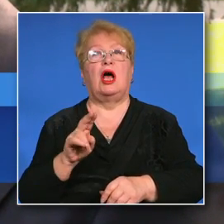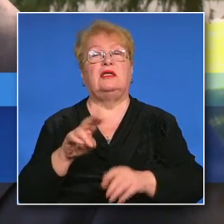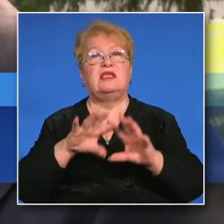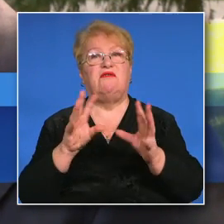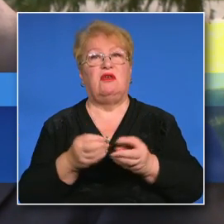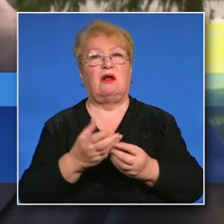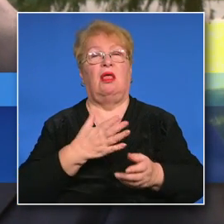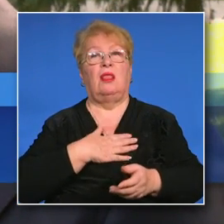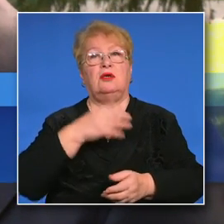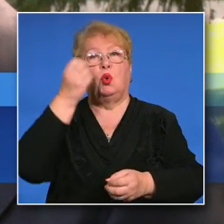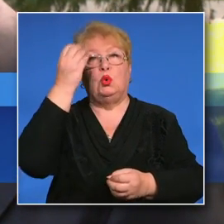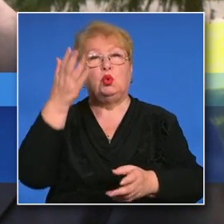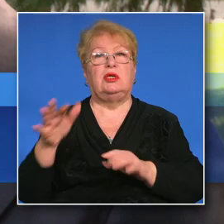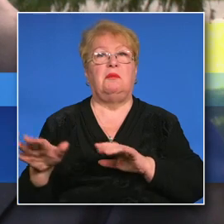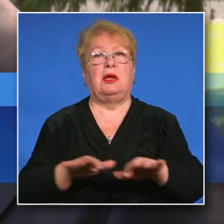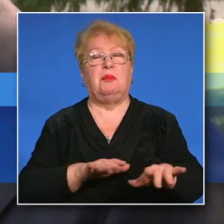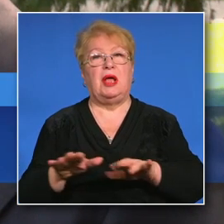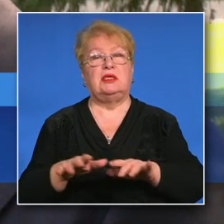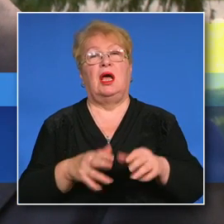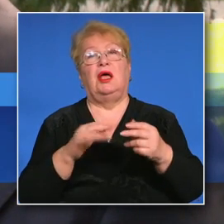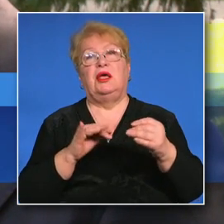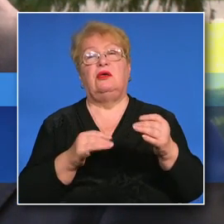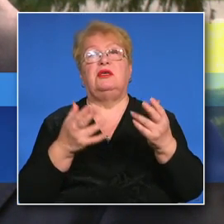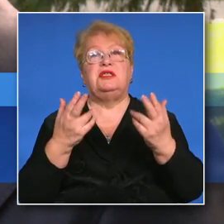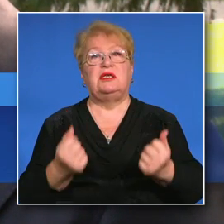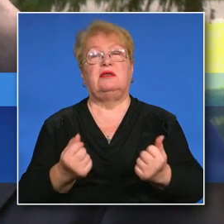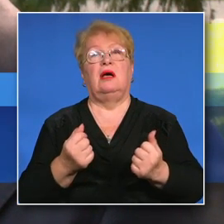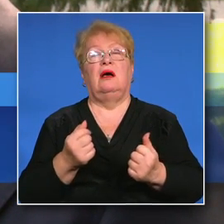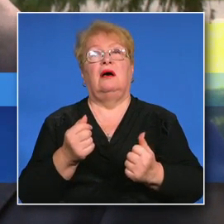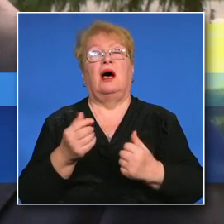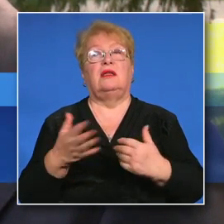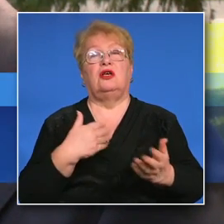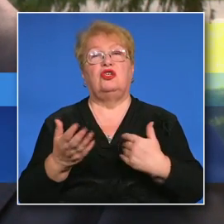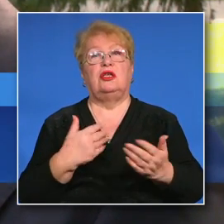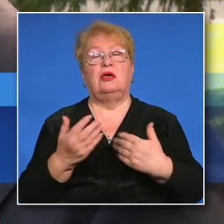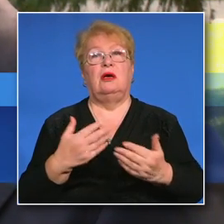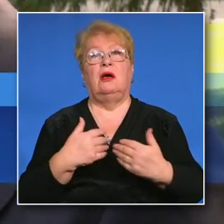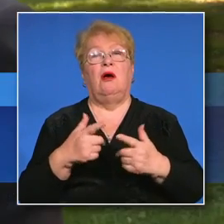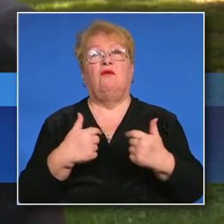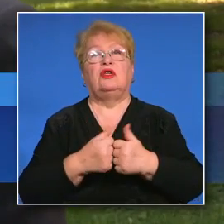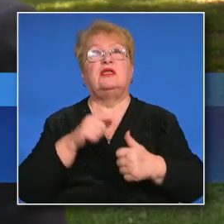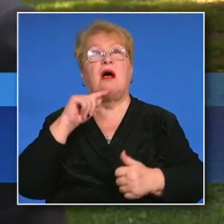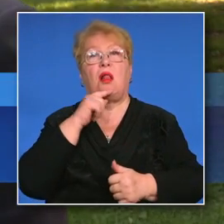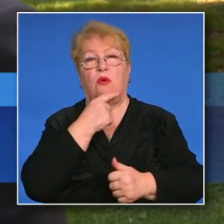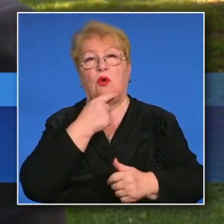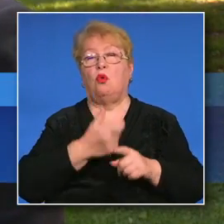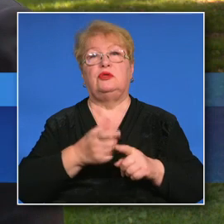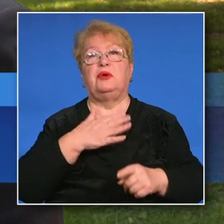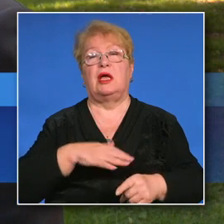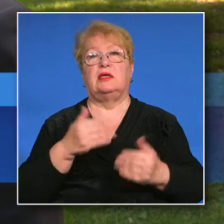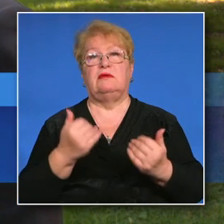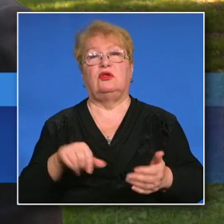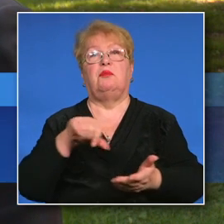культурные мероприятия и, конечно, безусловно, взаимоотношения в отрасли экономики. Мне очень приятно сегодня,